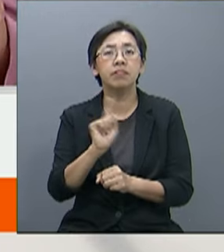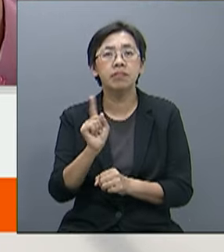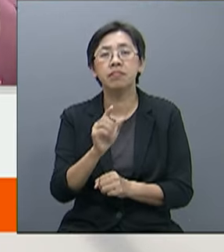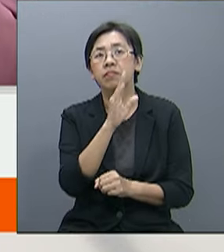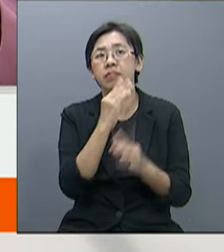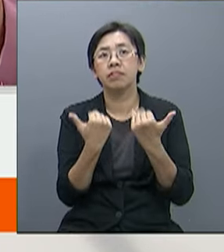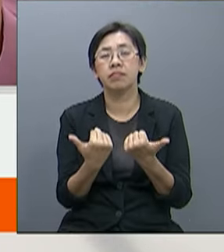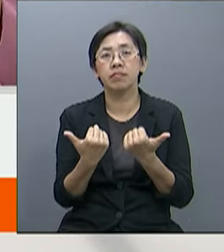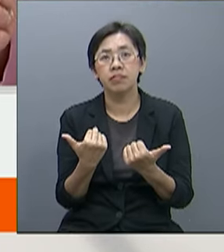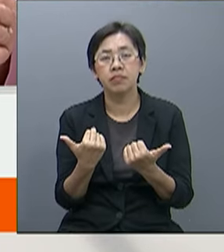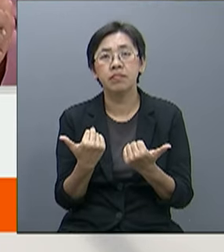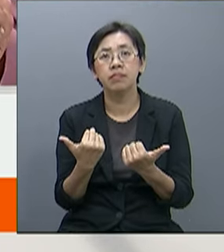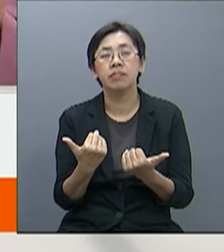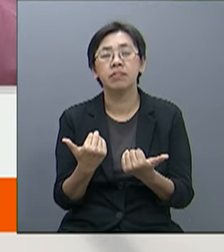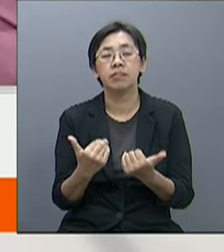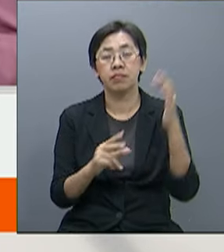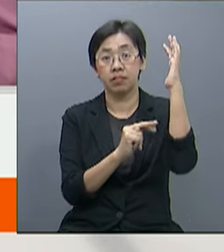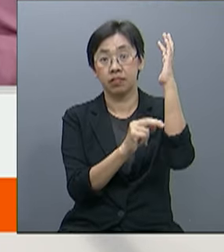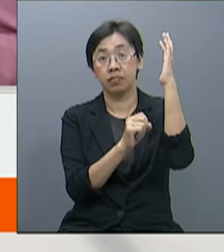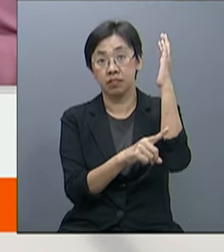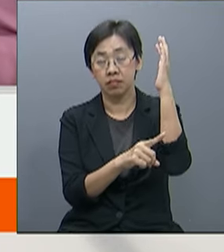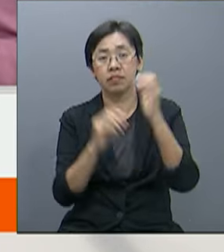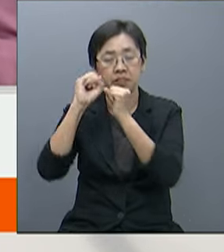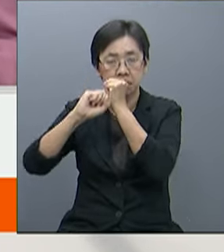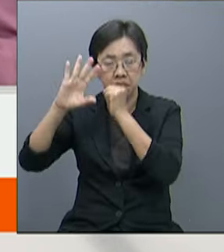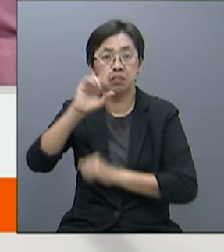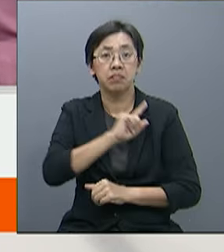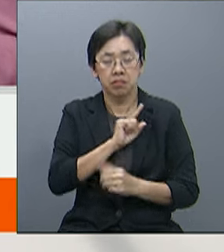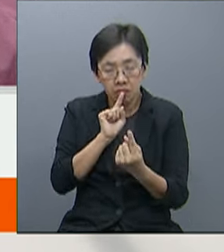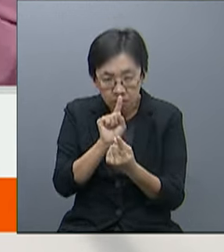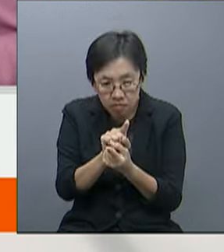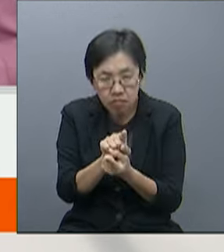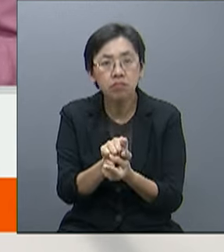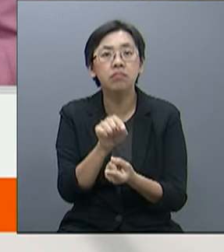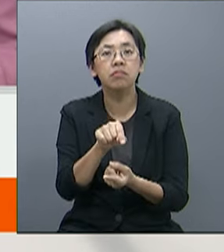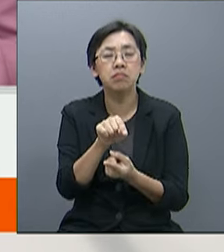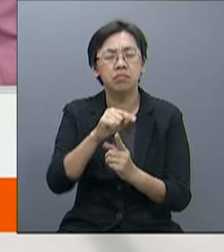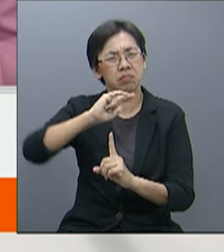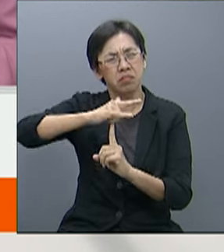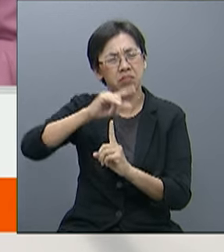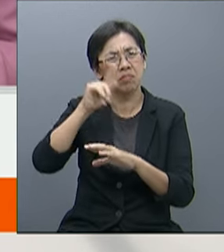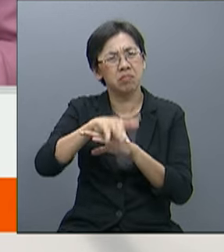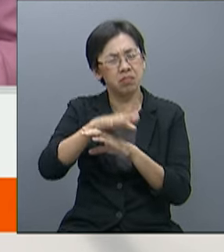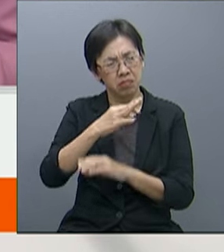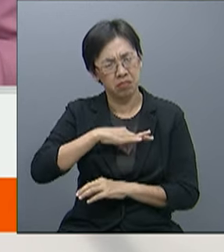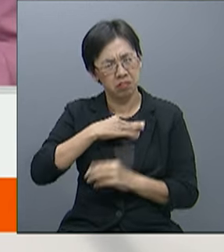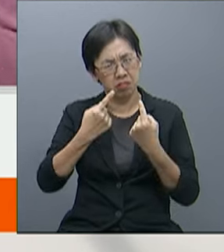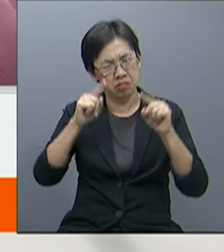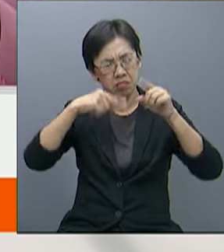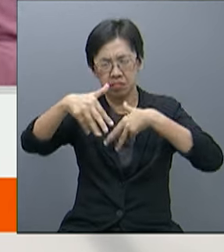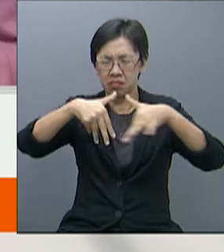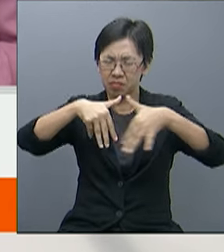นนี้เนี่ยอย่างล่าสุดกรณีที่นครศรีธรรมราชกสทช.ก็เป็นคนเจอด้วยซ้ำไปว่าสัญญาณมันแน่นเกินกว่าจำนวนประชากร